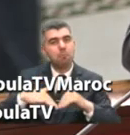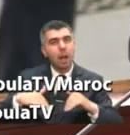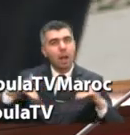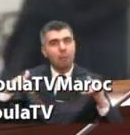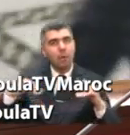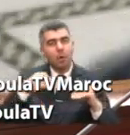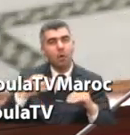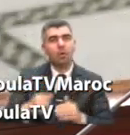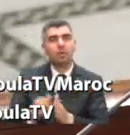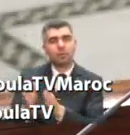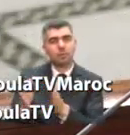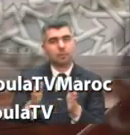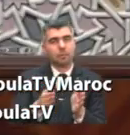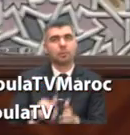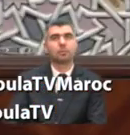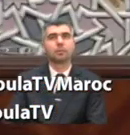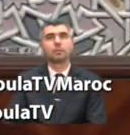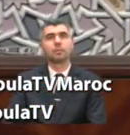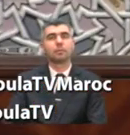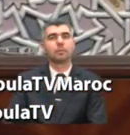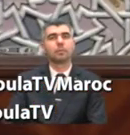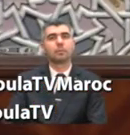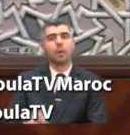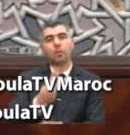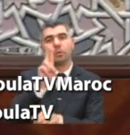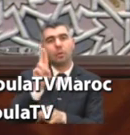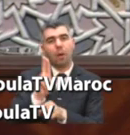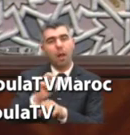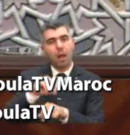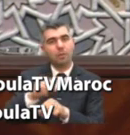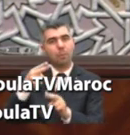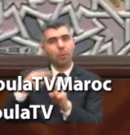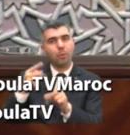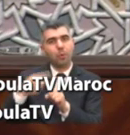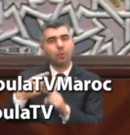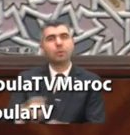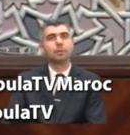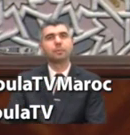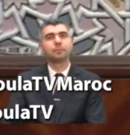بفارغ الصبر. وشكرا. كلمة الفريق التعقيب، تفضلي السيدة النائبة.